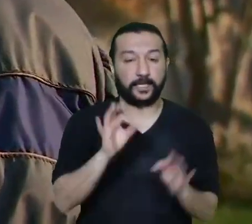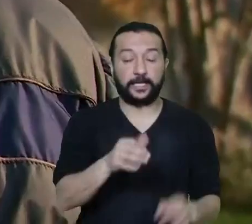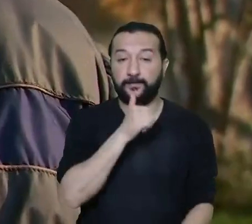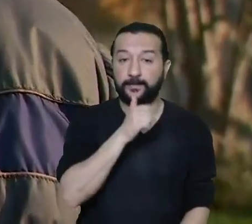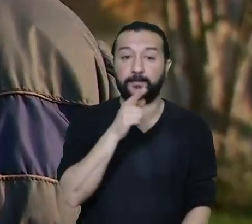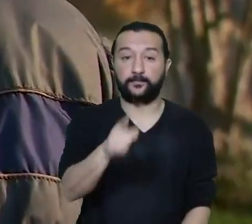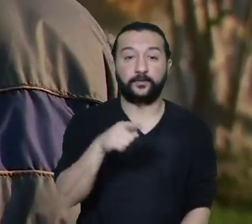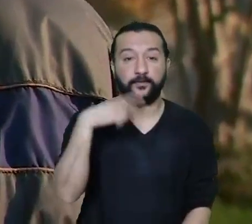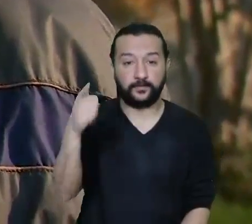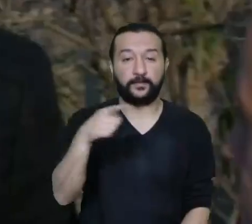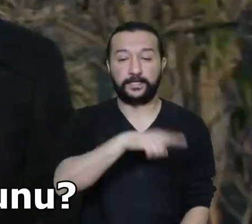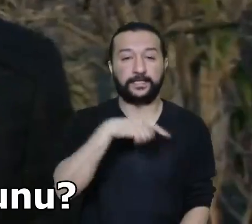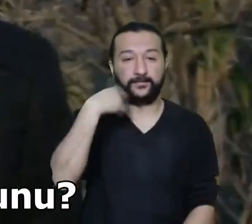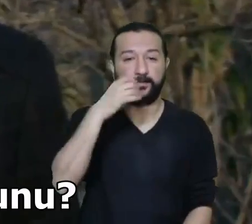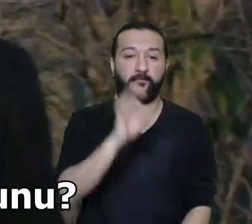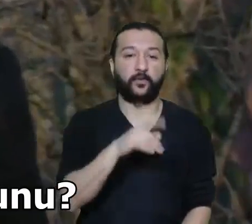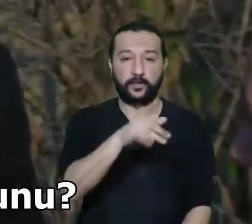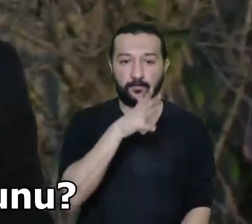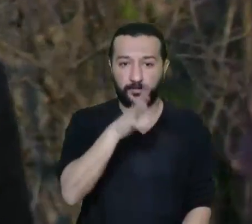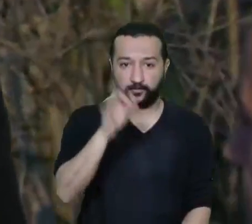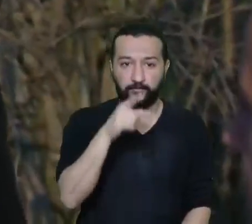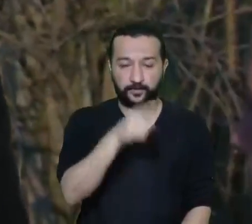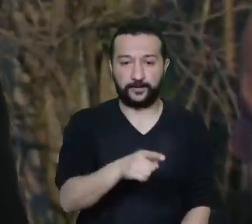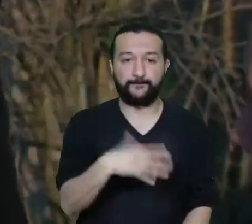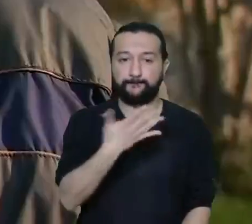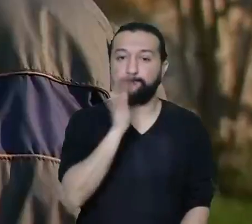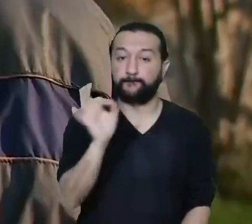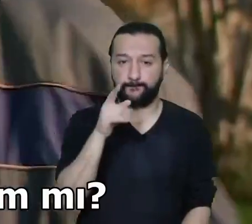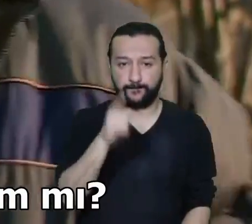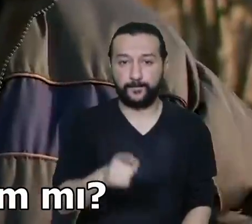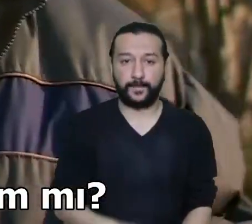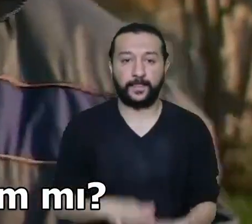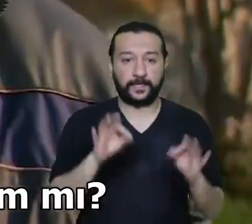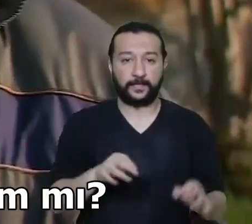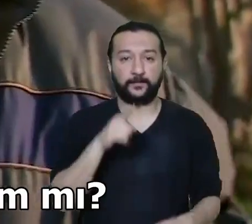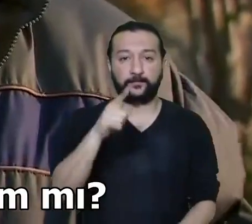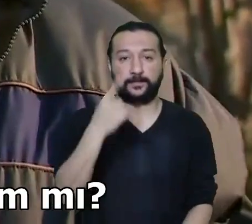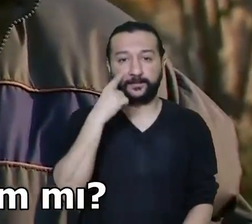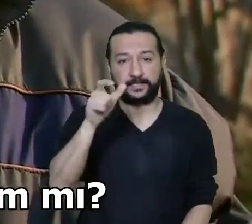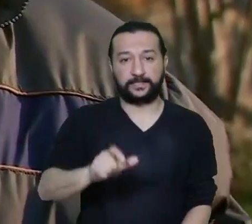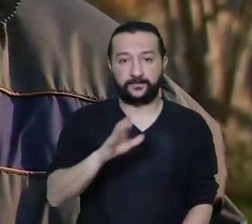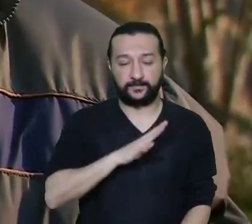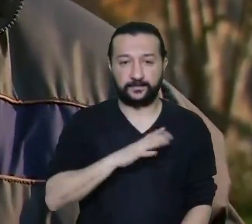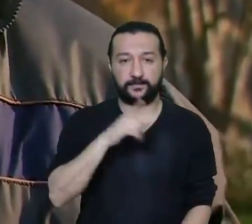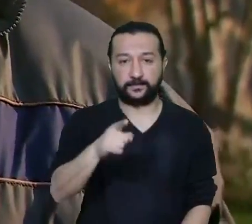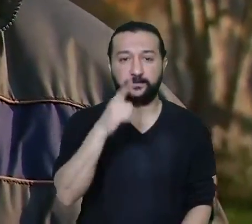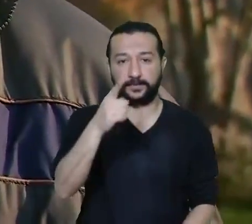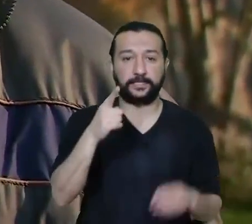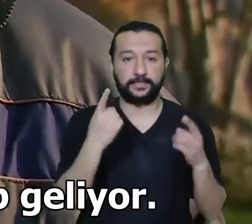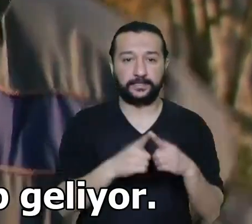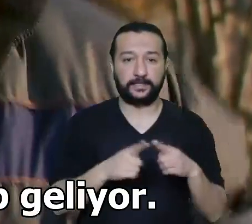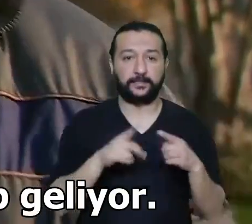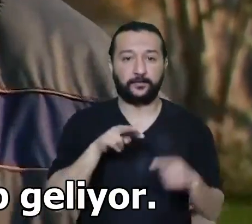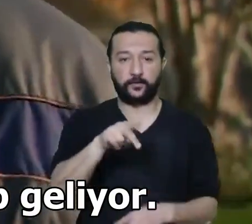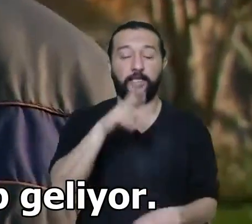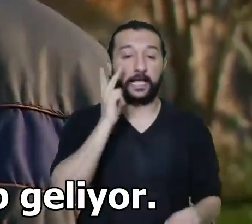Efendim, bu flash mob. Biliyor musun sen bunu? Bilmiyorsun değil mi? Şimdi burada bir kişi var, tamam mı? Mesela yolda